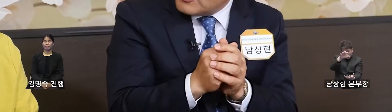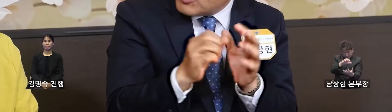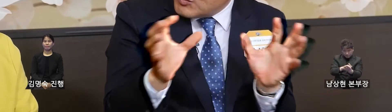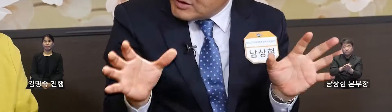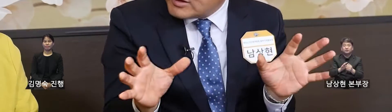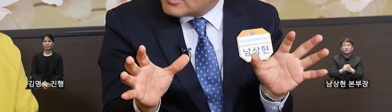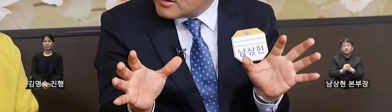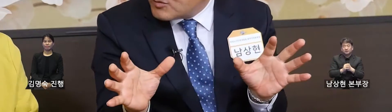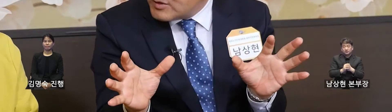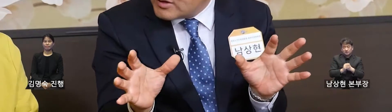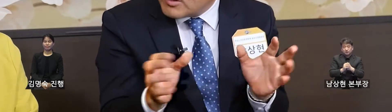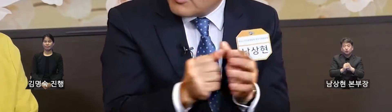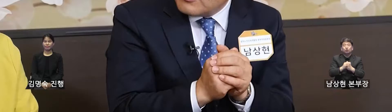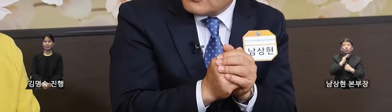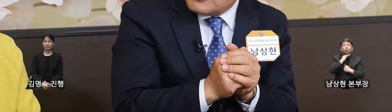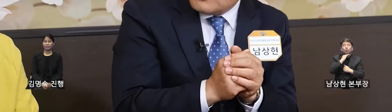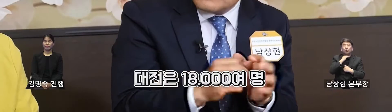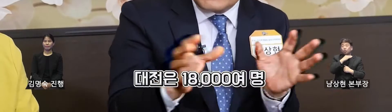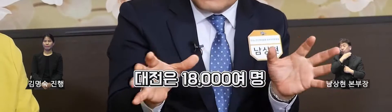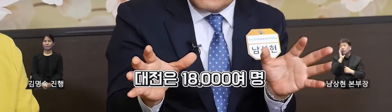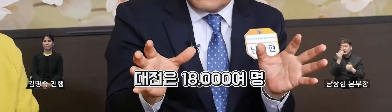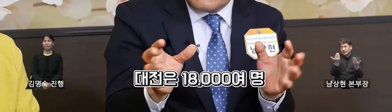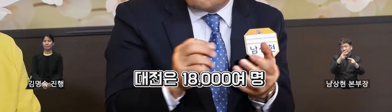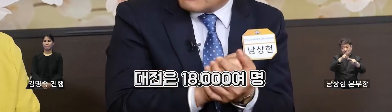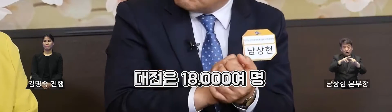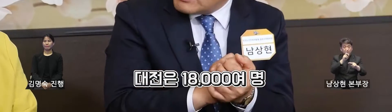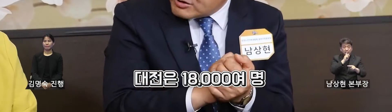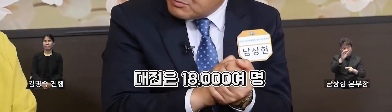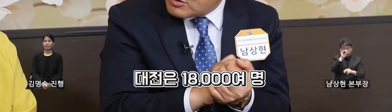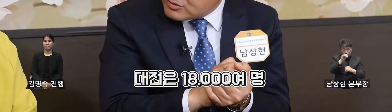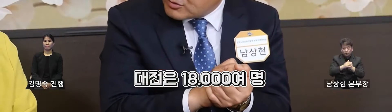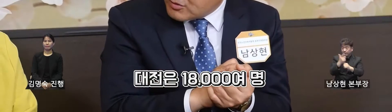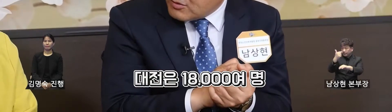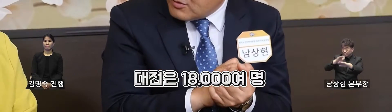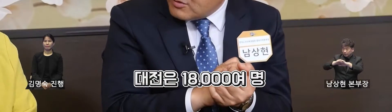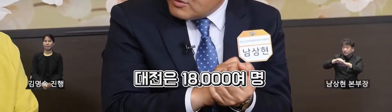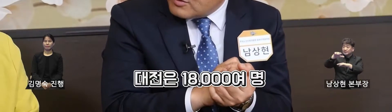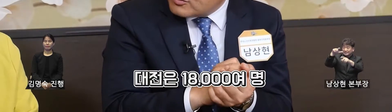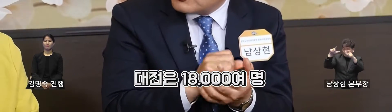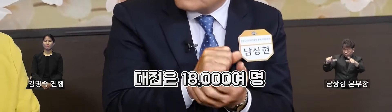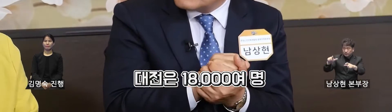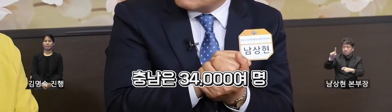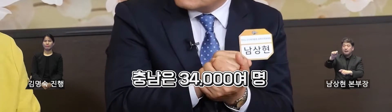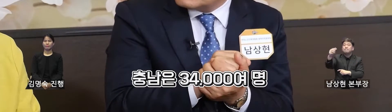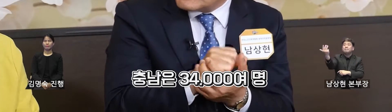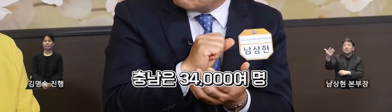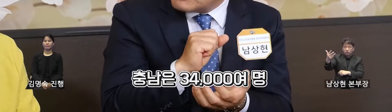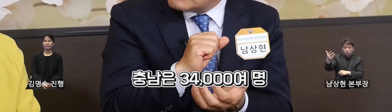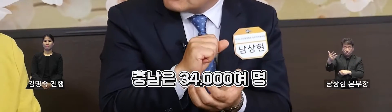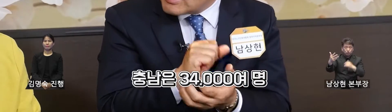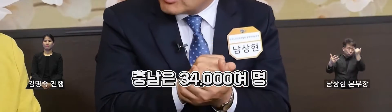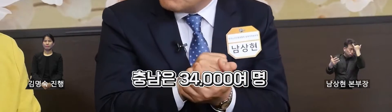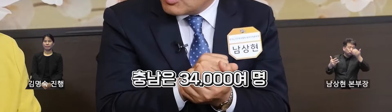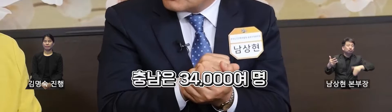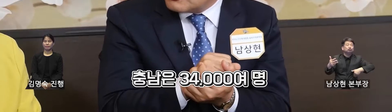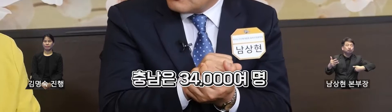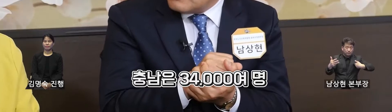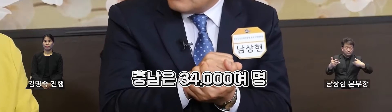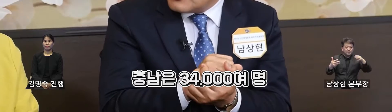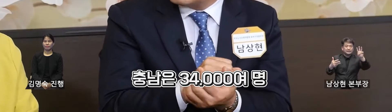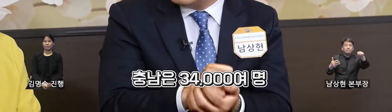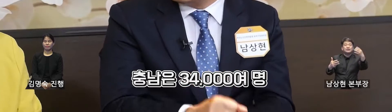총체적으로 노인 일자리라고 얘기를 하고 우리 대전은 18,000명 정도, 또 충남은